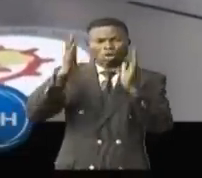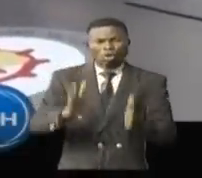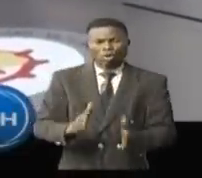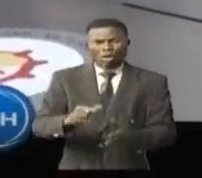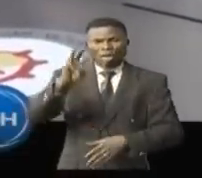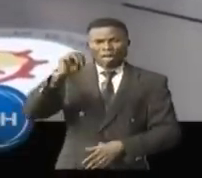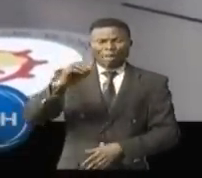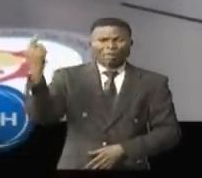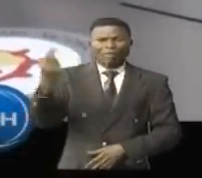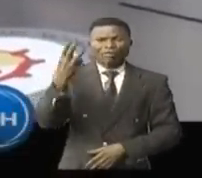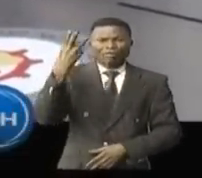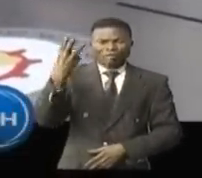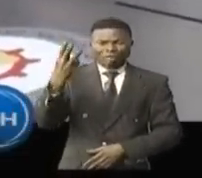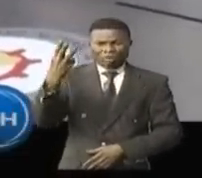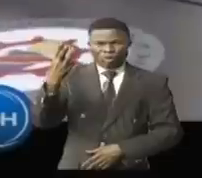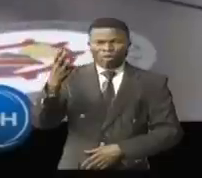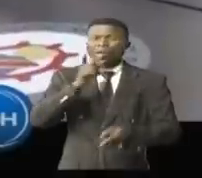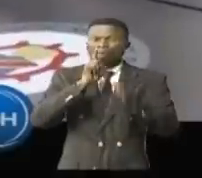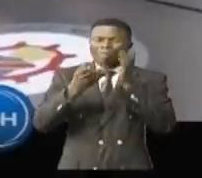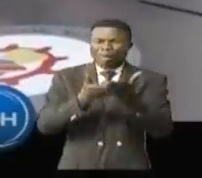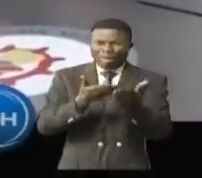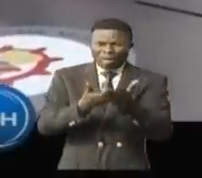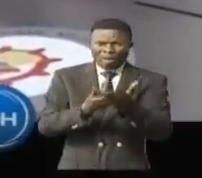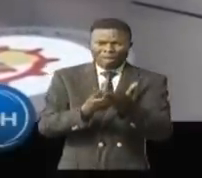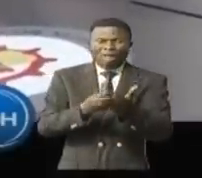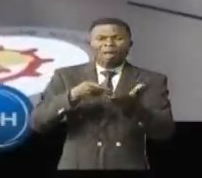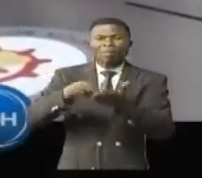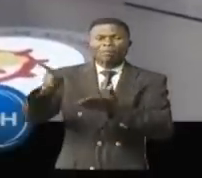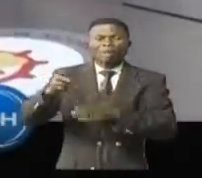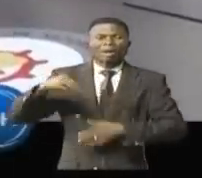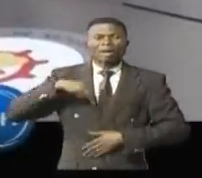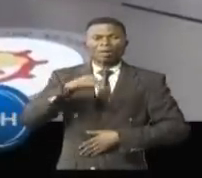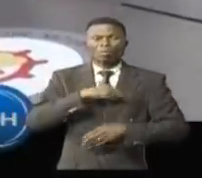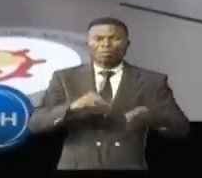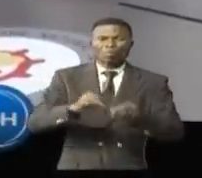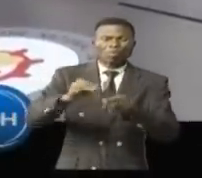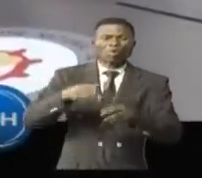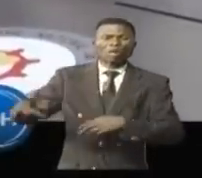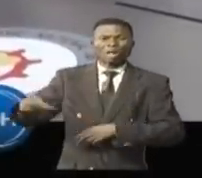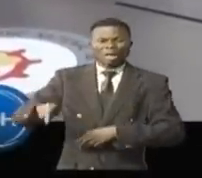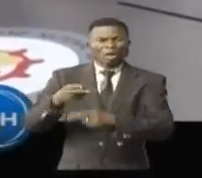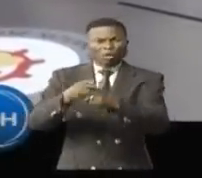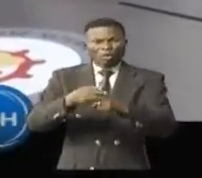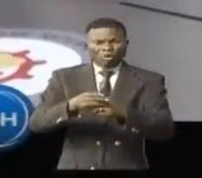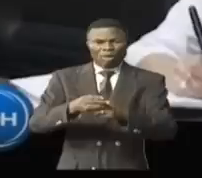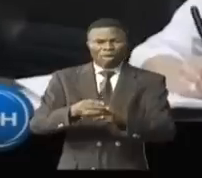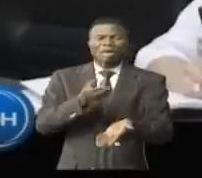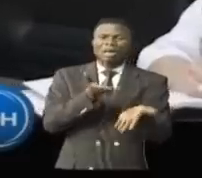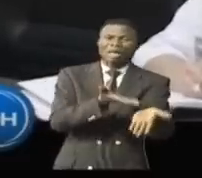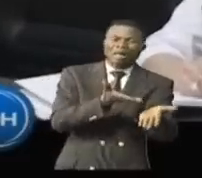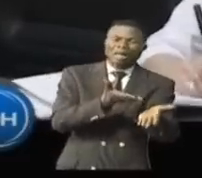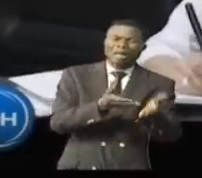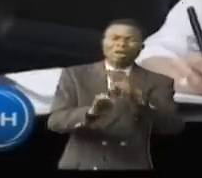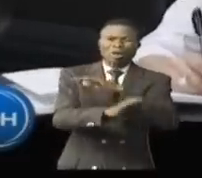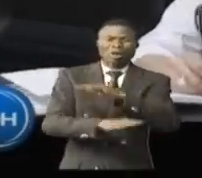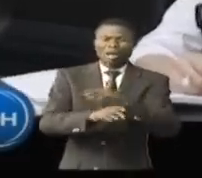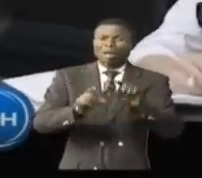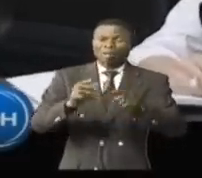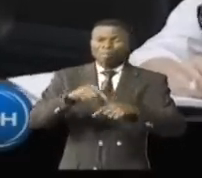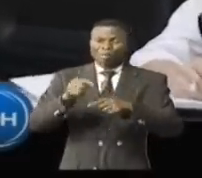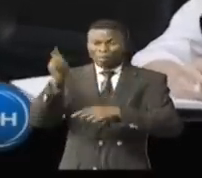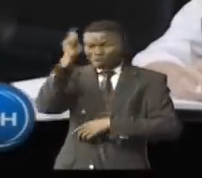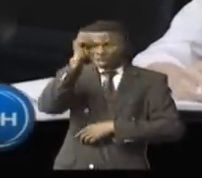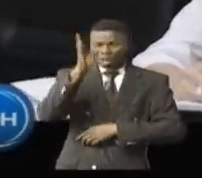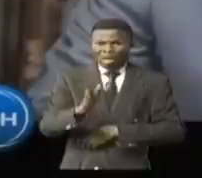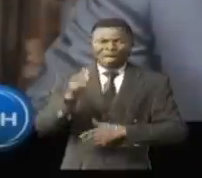des sujets abordés lors des échanges. Comment un pays membre du mécanisme régional de suivi peut servir de base arrière aux mouvements terroristes